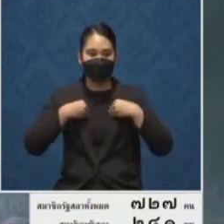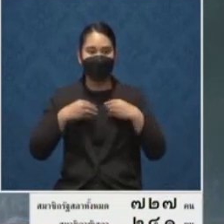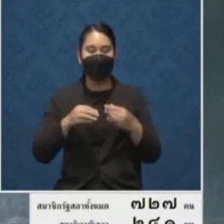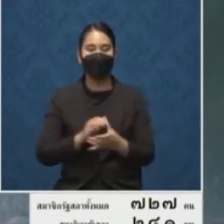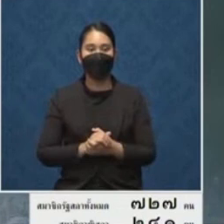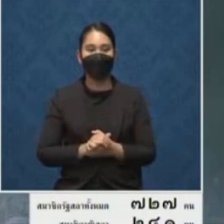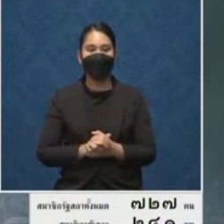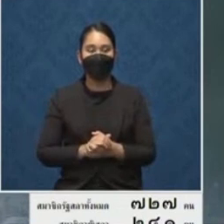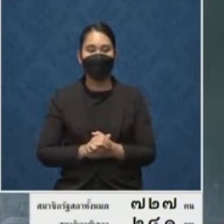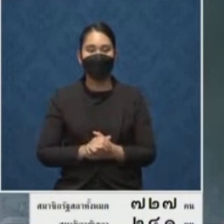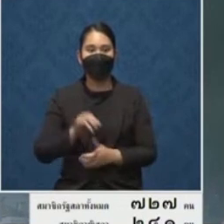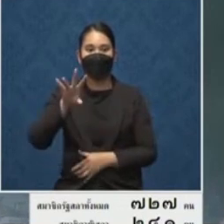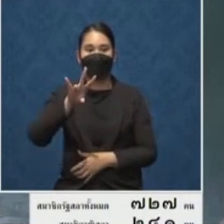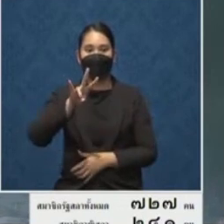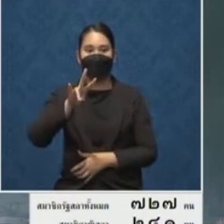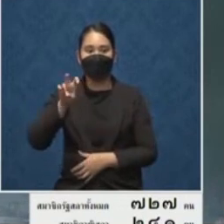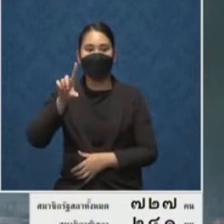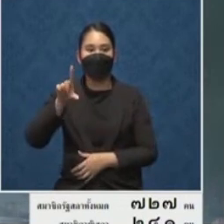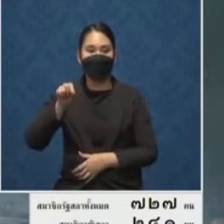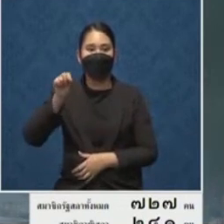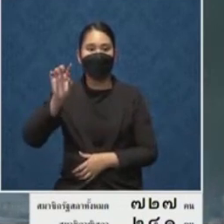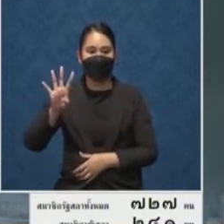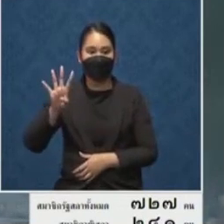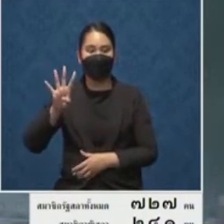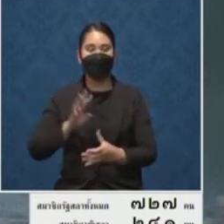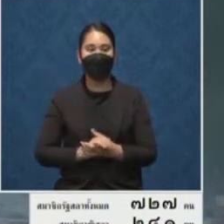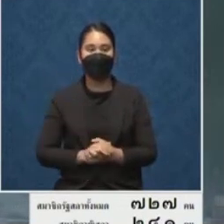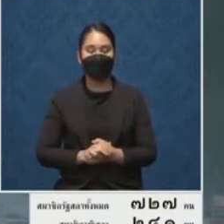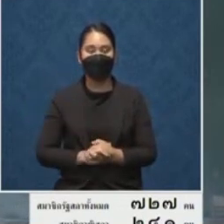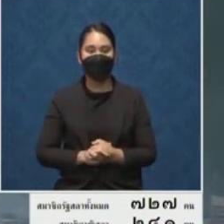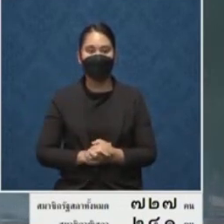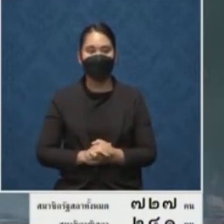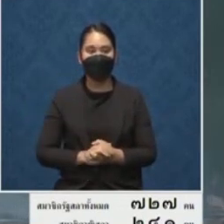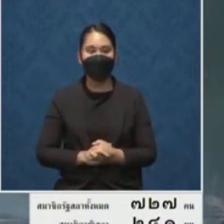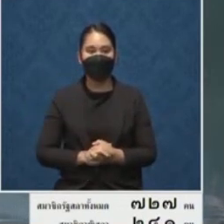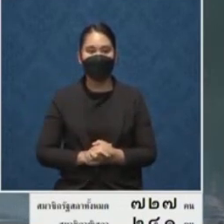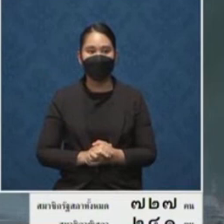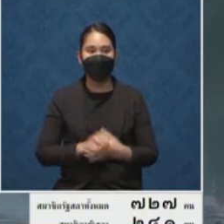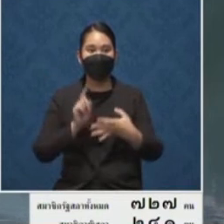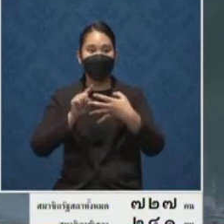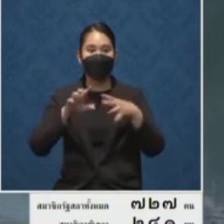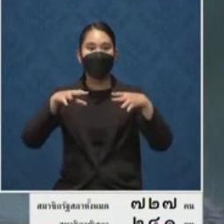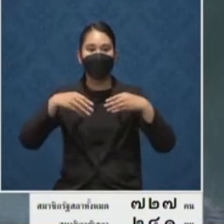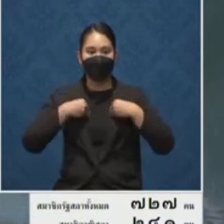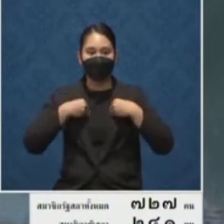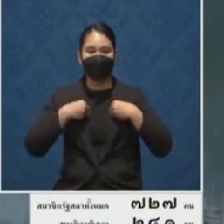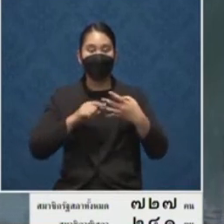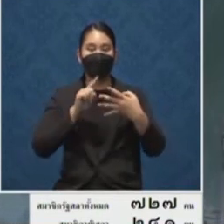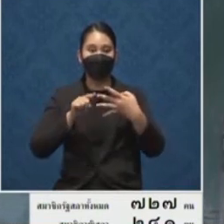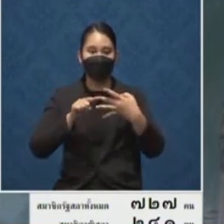การ3รับหลักการ4รับหลักการครับ 724นายเอกราชช่างเหลา